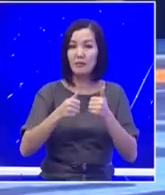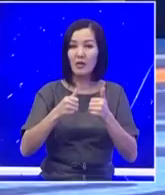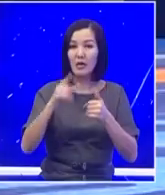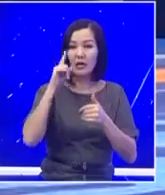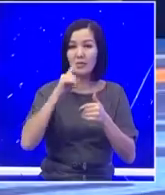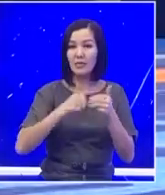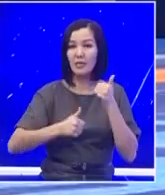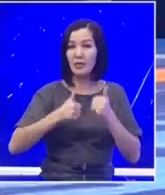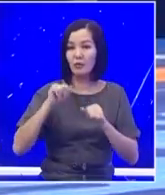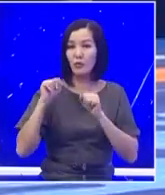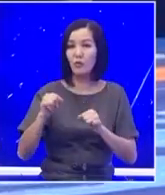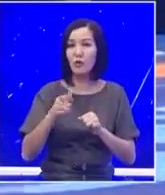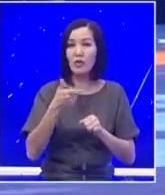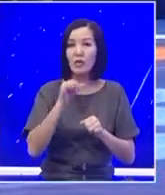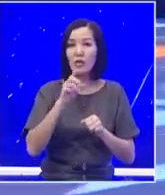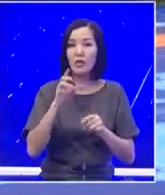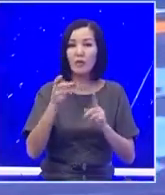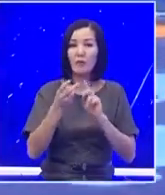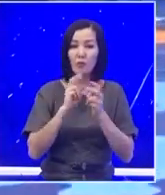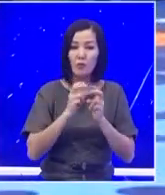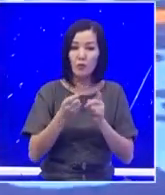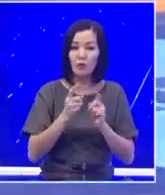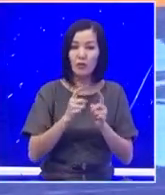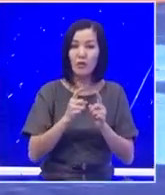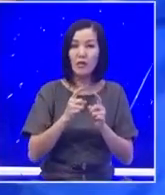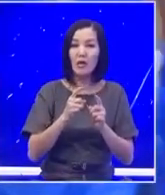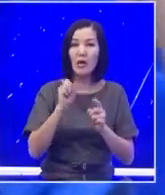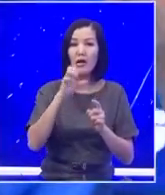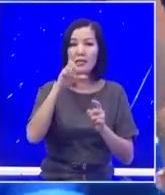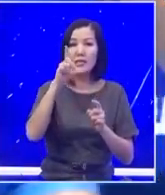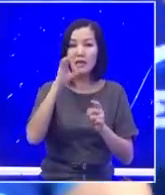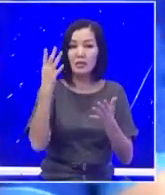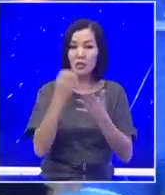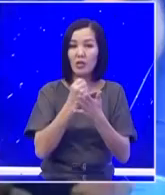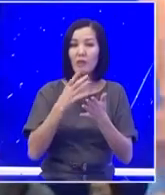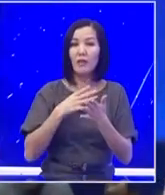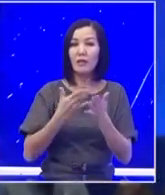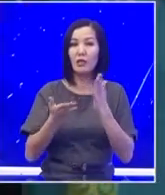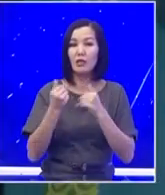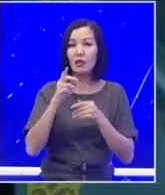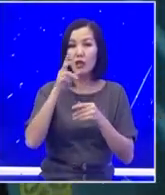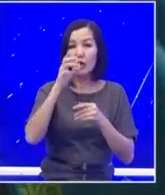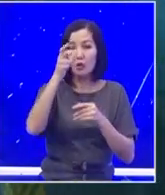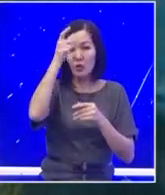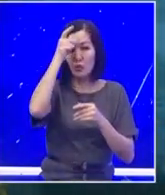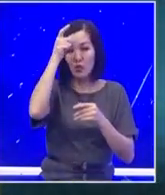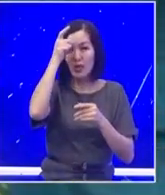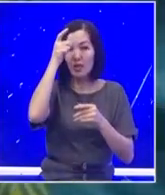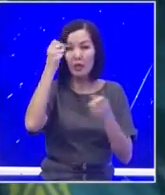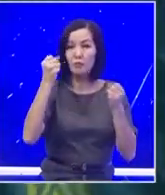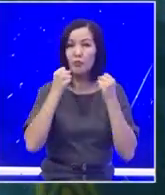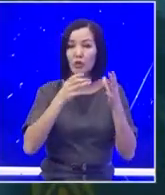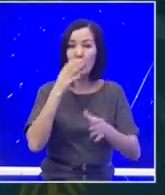қорғамақ. Артынша грек-рим күресінің шебері Асхат Ділмұхамедов жолдамаға қол жеткізді. Күні кеше Түркияда спорттық жүрістен